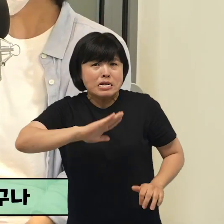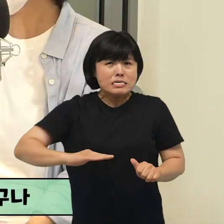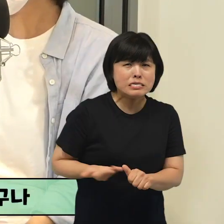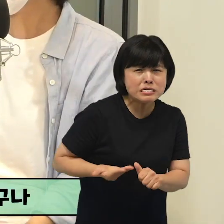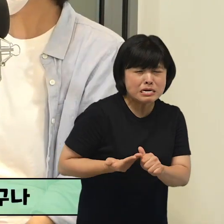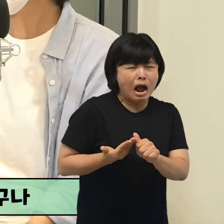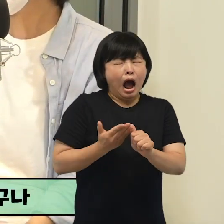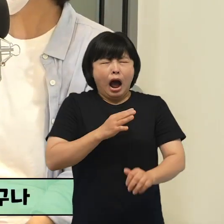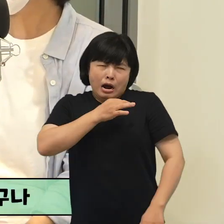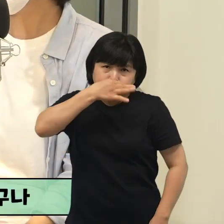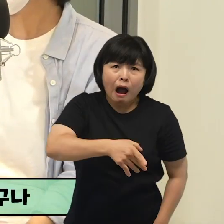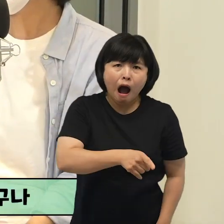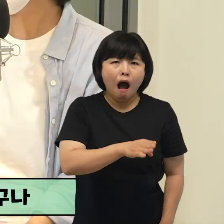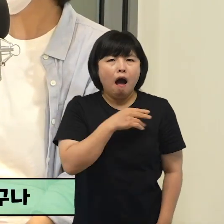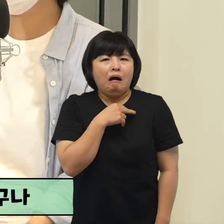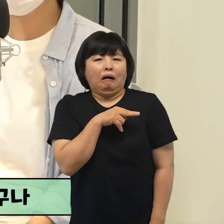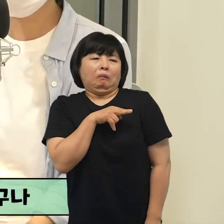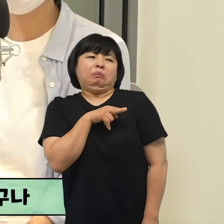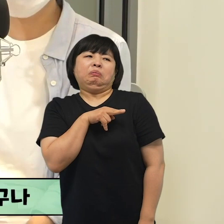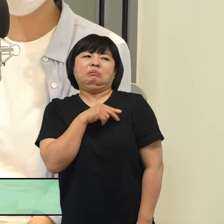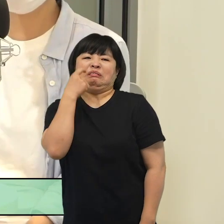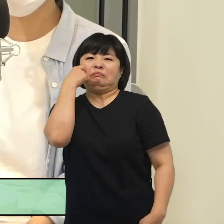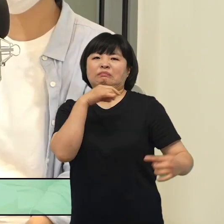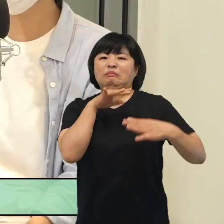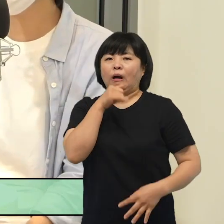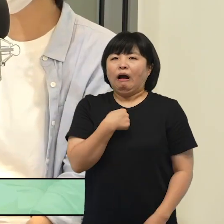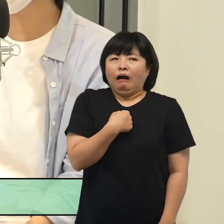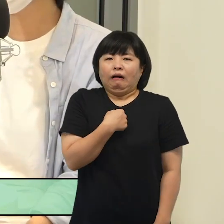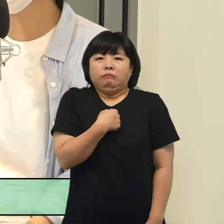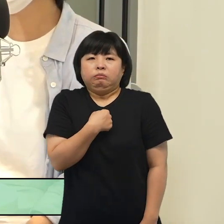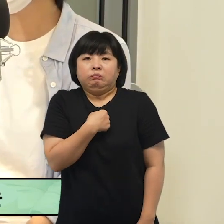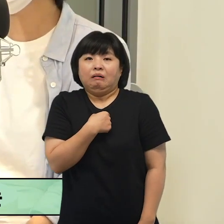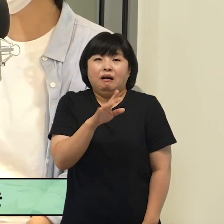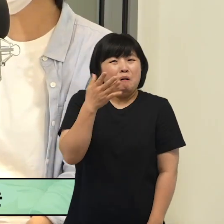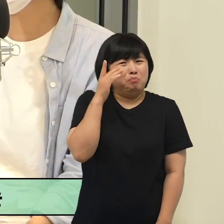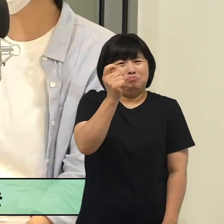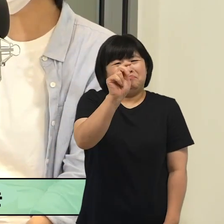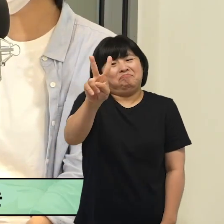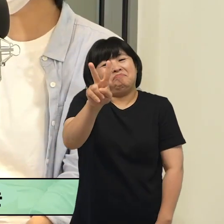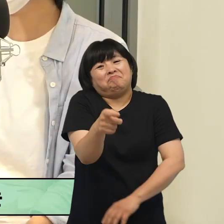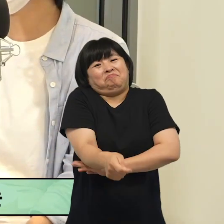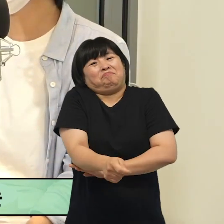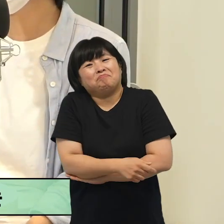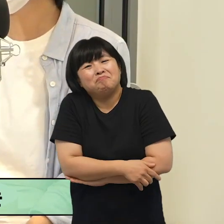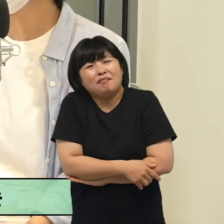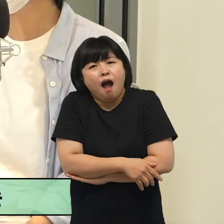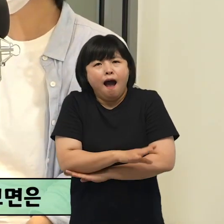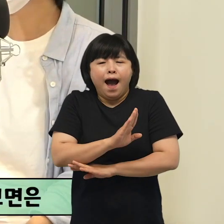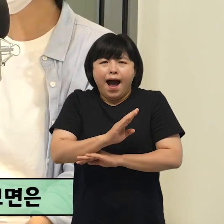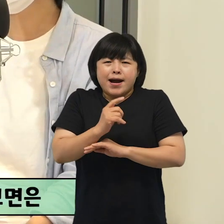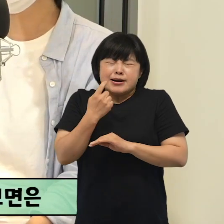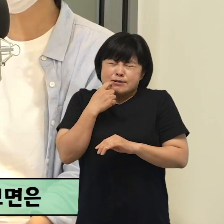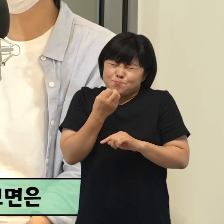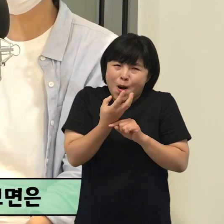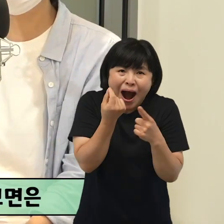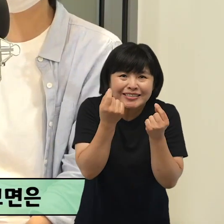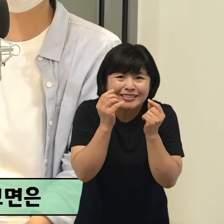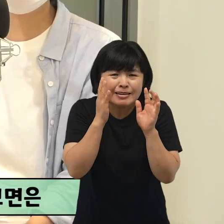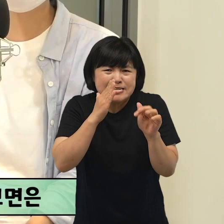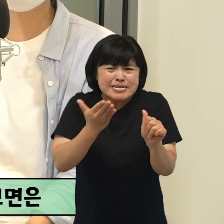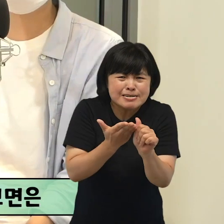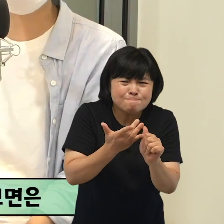아이 키우는 게 정말 힘든 일이구나 이런 거를 직접 느끼잖아요. 그리고 요즘에 TV에서 하는 그 금쪽 이런